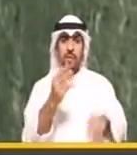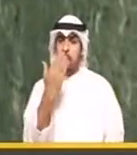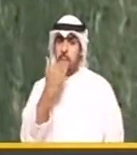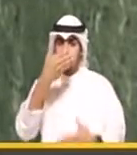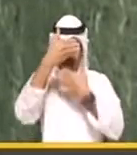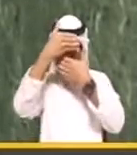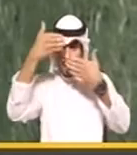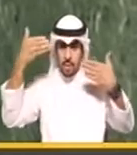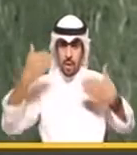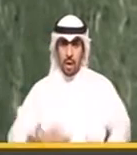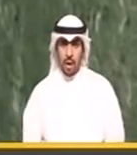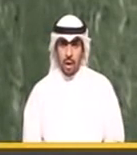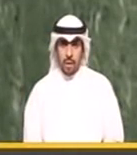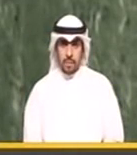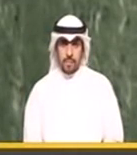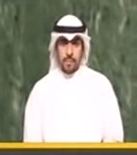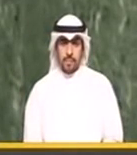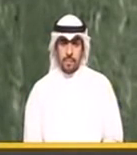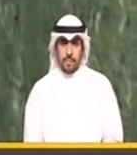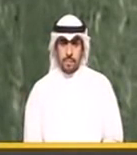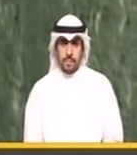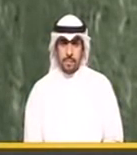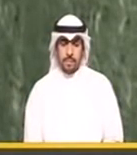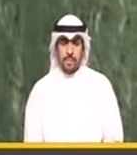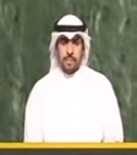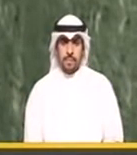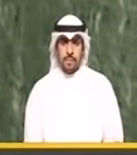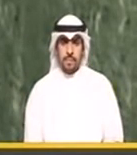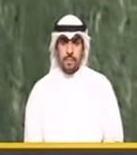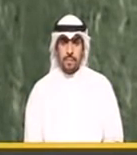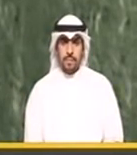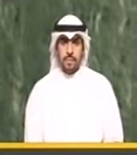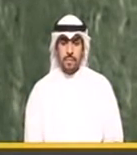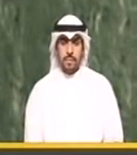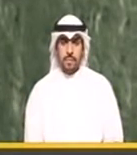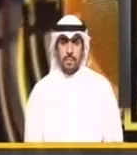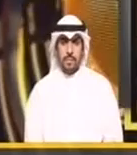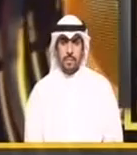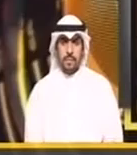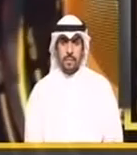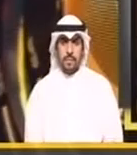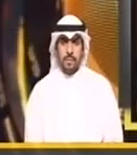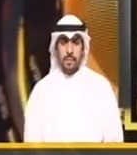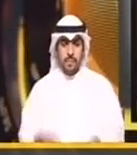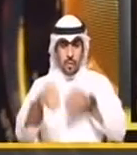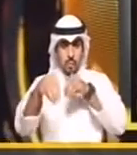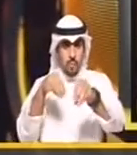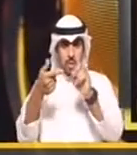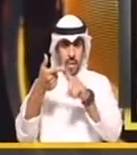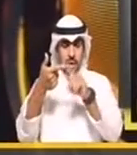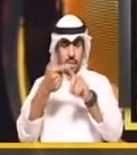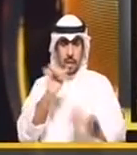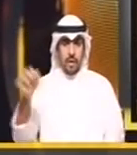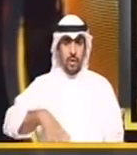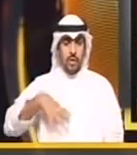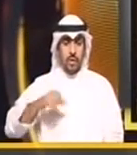السماويه والقيم الحضاريه والانسانيه ومثل سمو امير البلاد